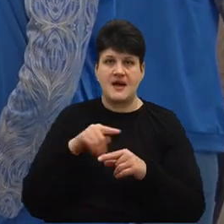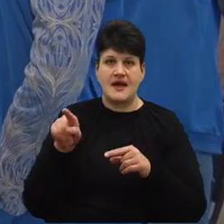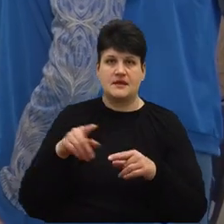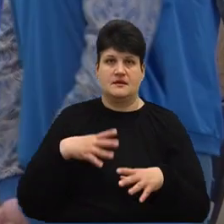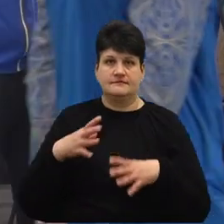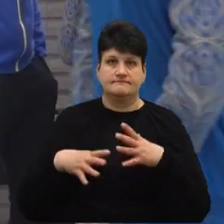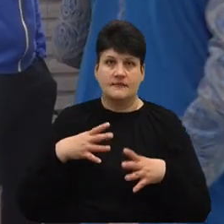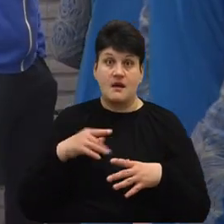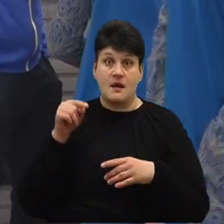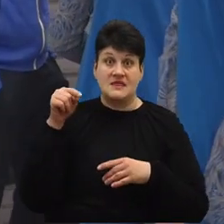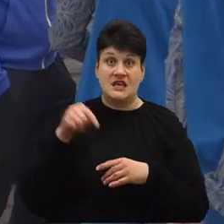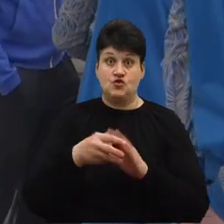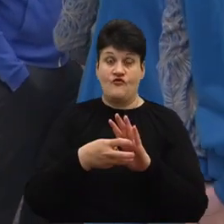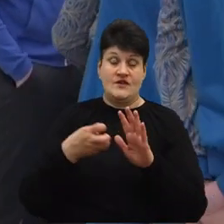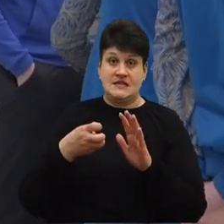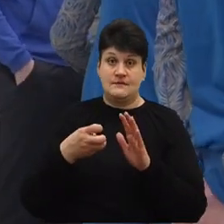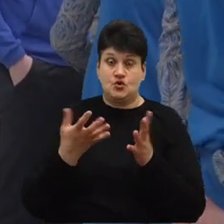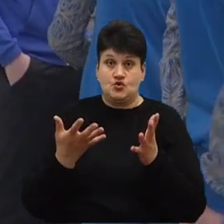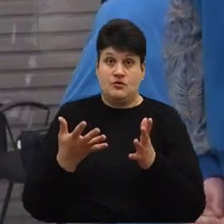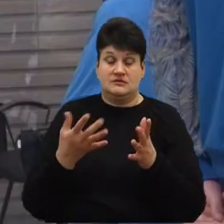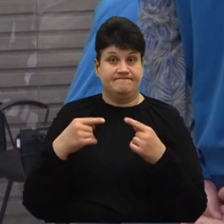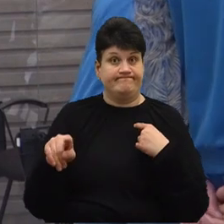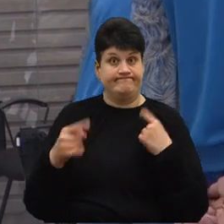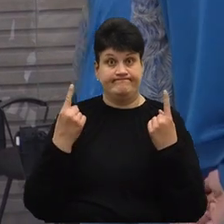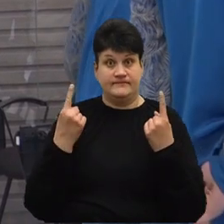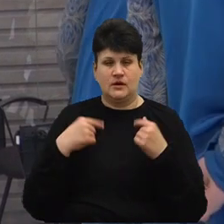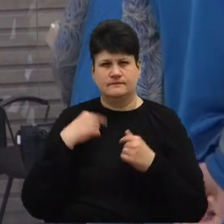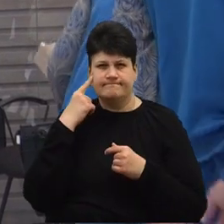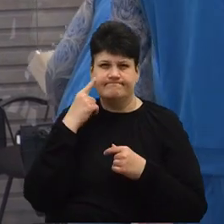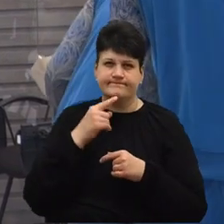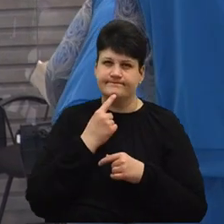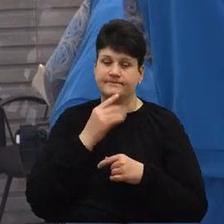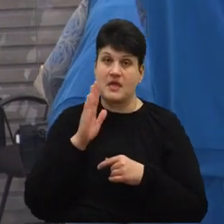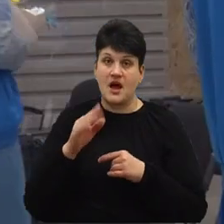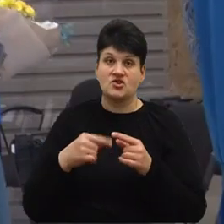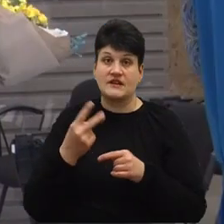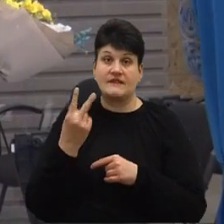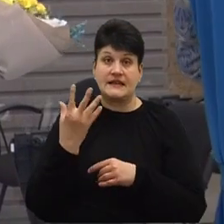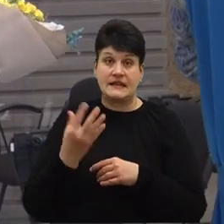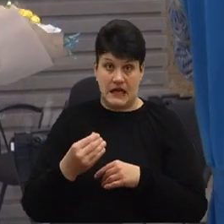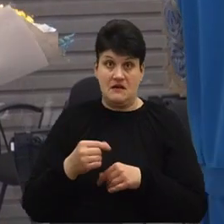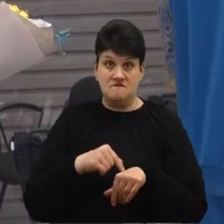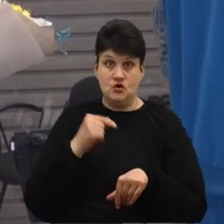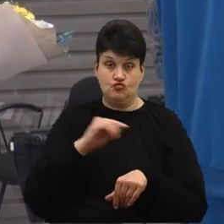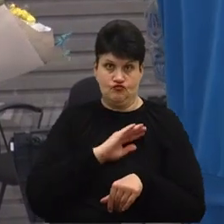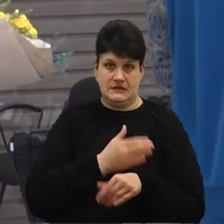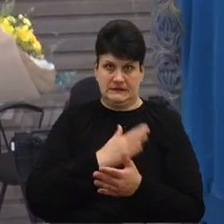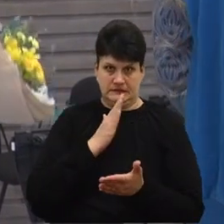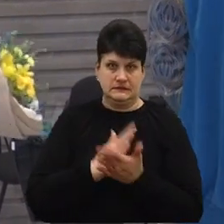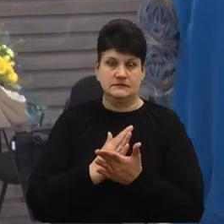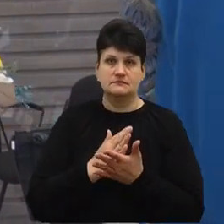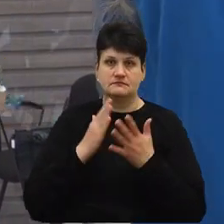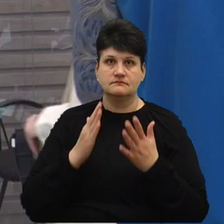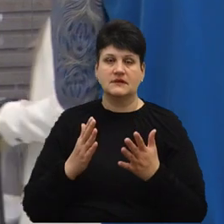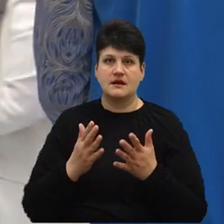1800. Різниця колосальна. Я думав, буде важко. А потім, буквально через 2 дні, я відчув сили, появилися моментально. І